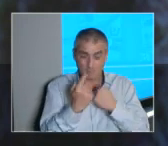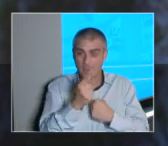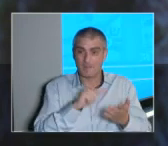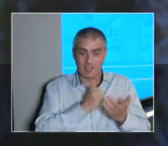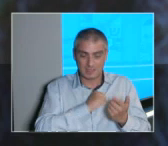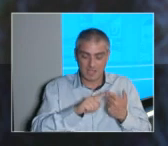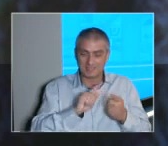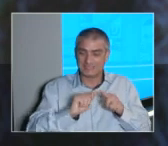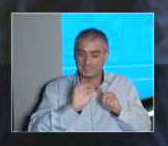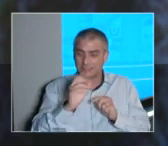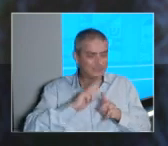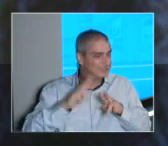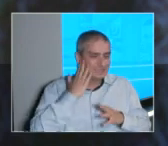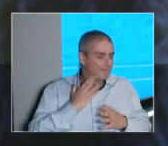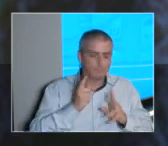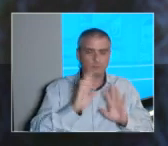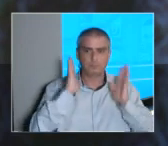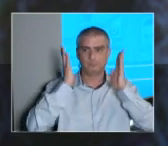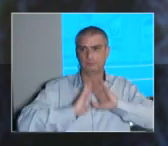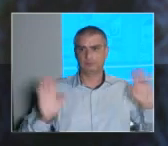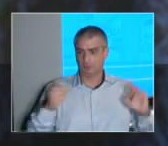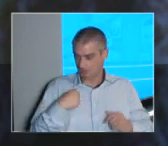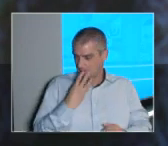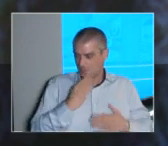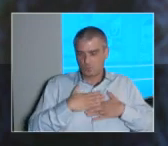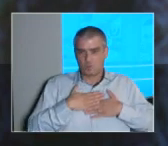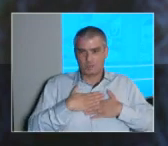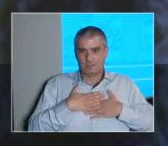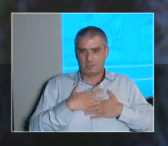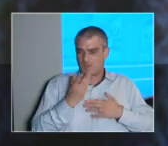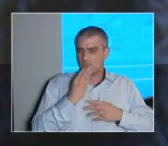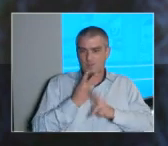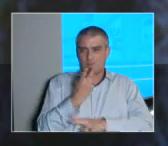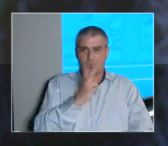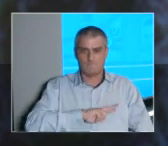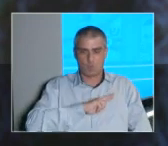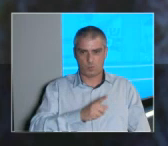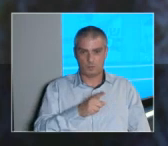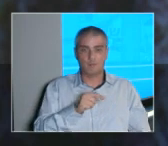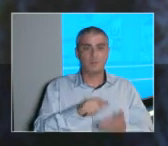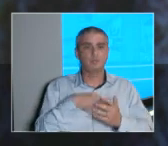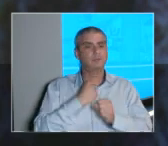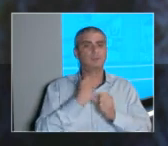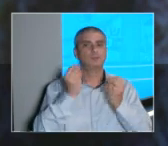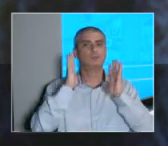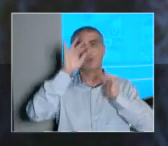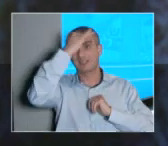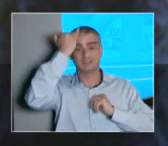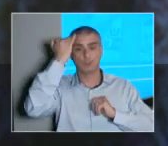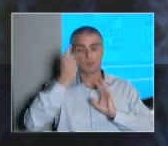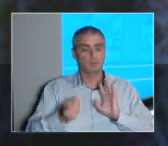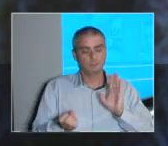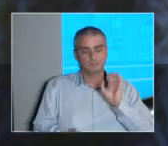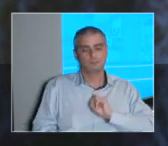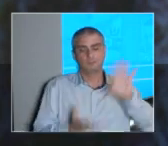דתו, בגלל גזעו, בגלל דתו, בעיניי זה מזעזע. ואני אומר, כיהודי, קודם כל, מה שעברו היהודים. ולכן אנחנו עשינו צעד מאוד קיצוני בסילוקו